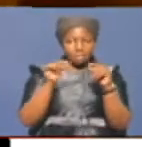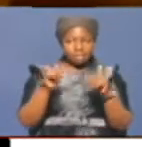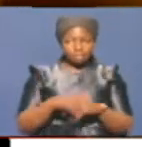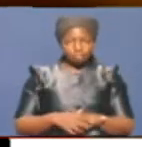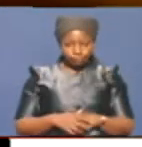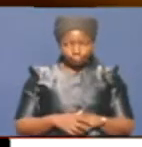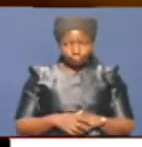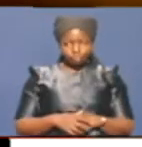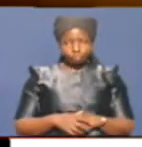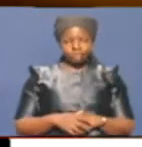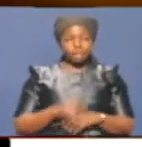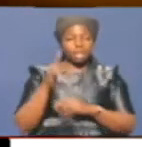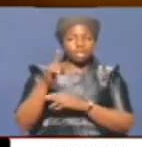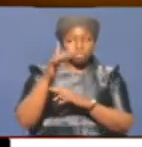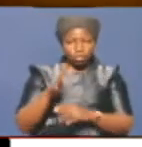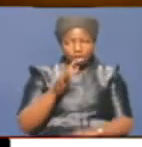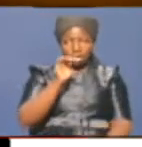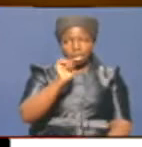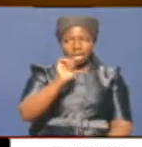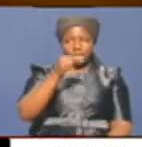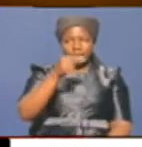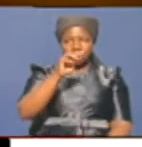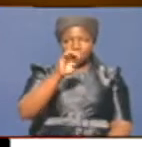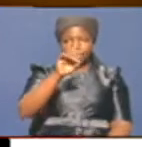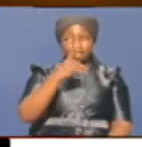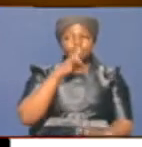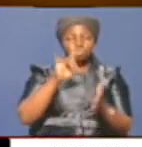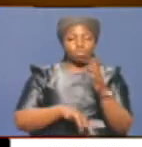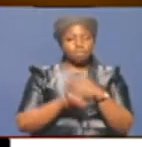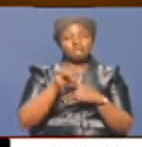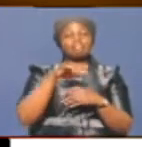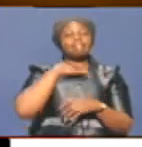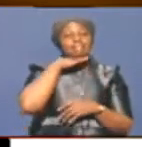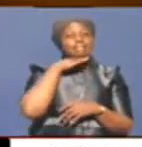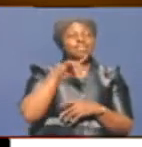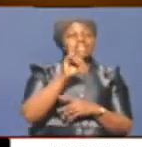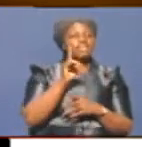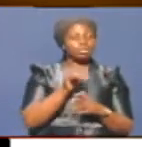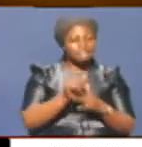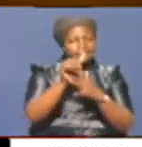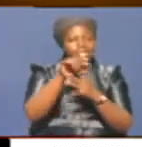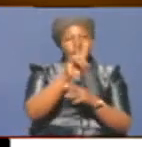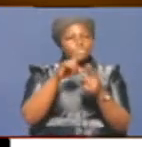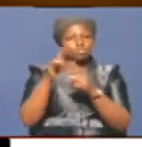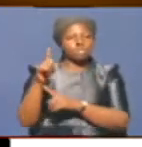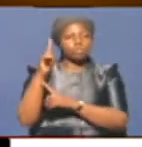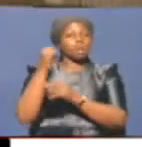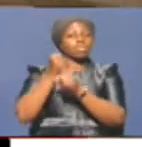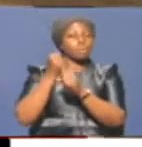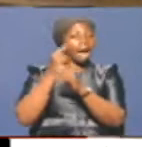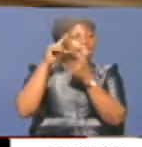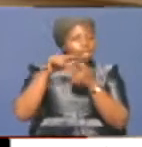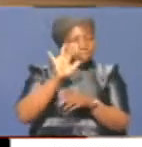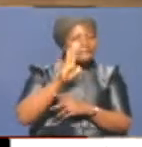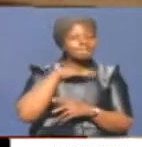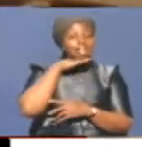Mwanasheria Ahmed Nasir Abdullahi amesema marehemu ndiye aliyemwelekeza katika uwakili. Hadi wakati wa kifo chake, Monari